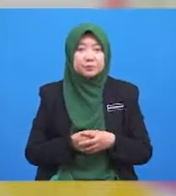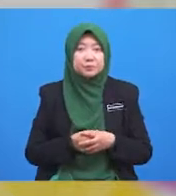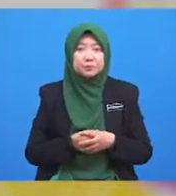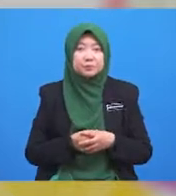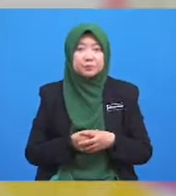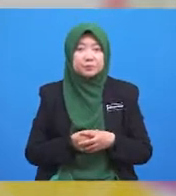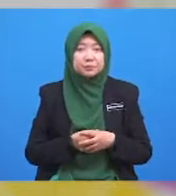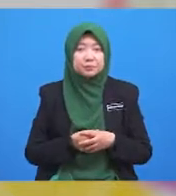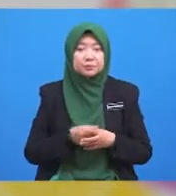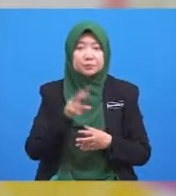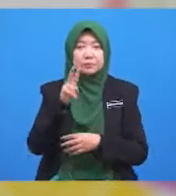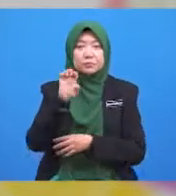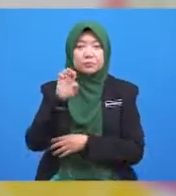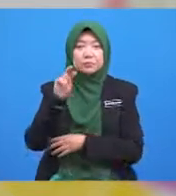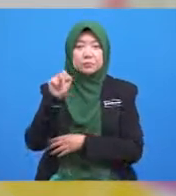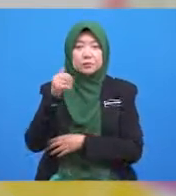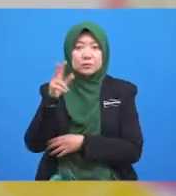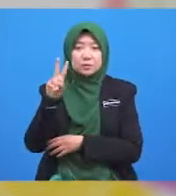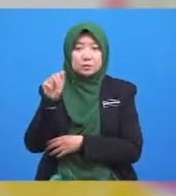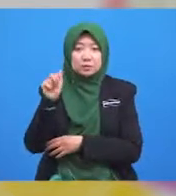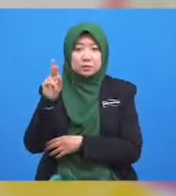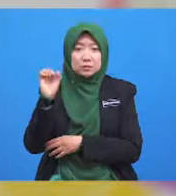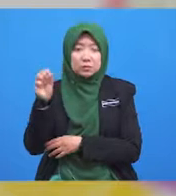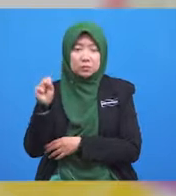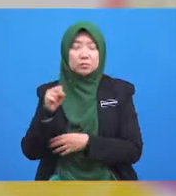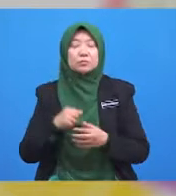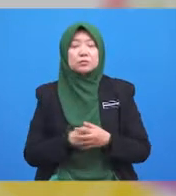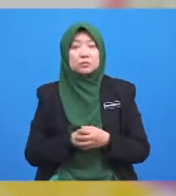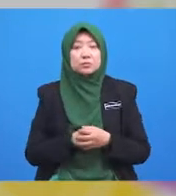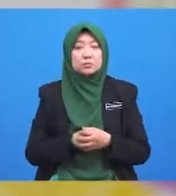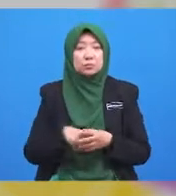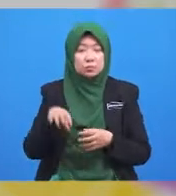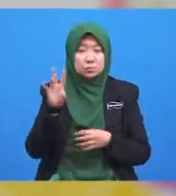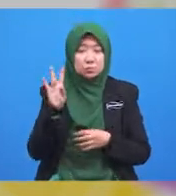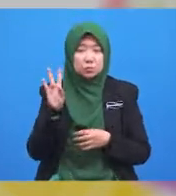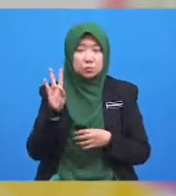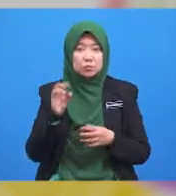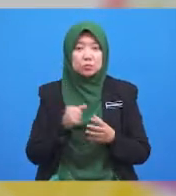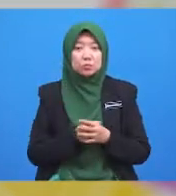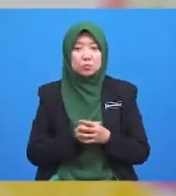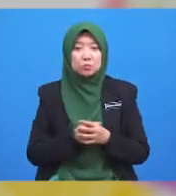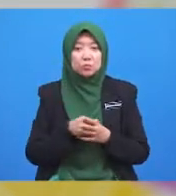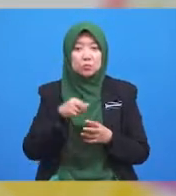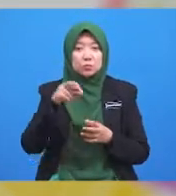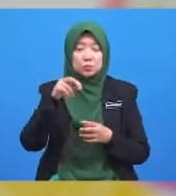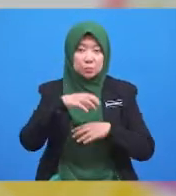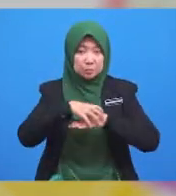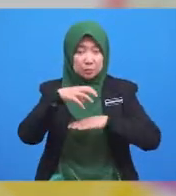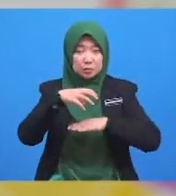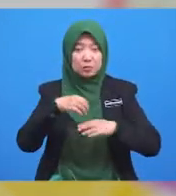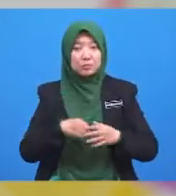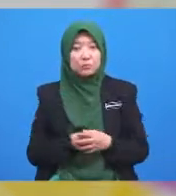6. Vena varicose, urat timbul. 7. Gross edema,